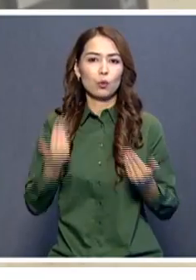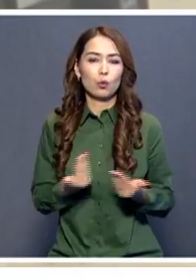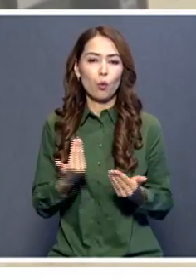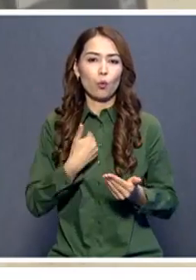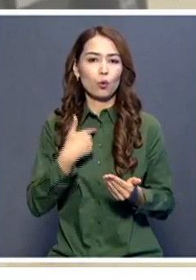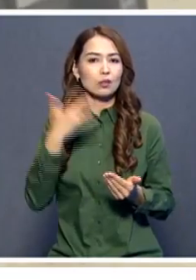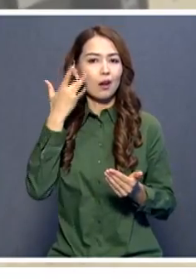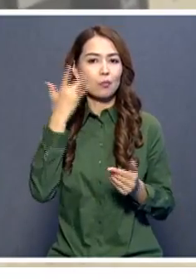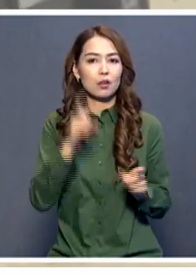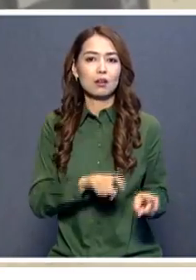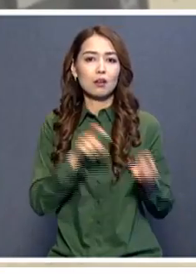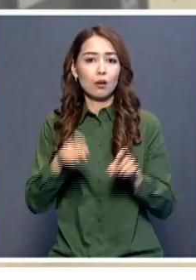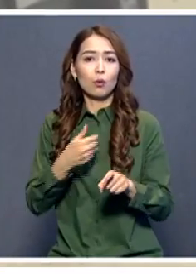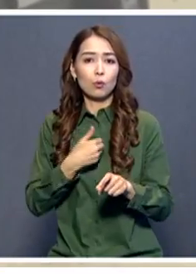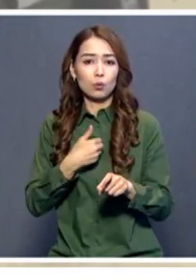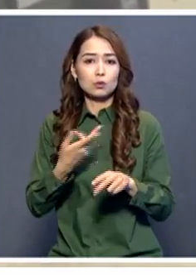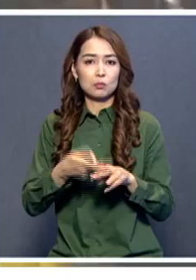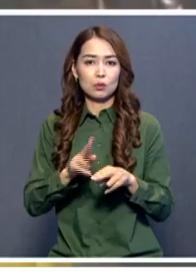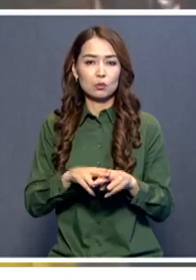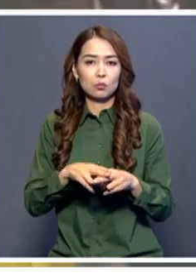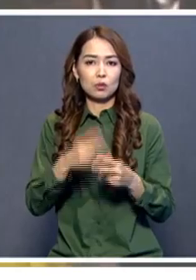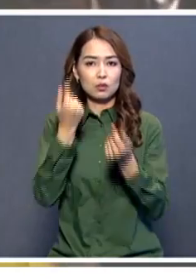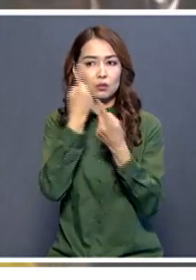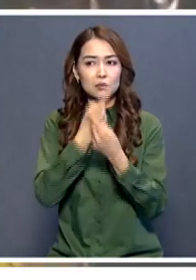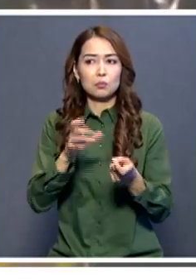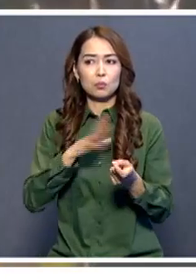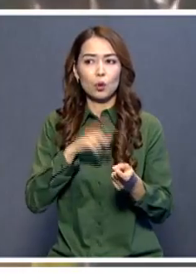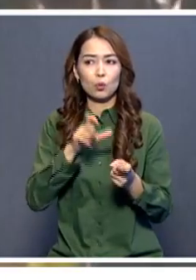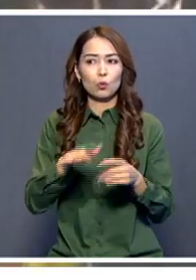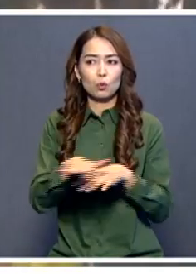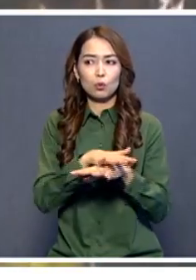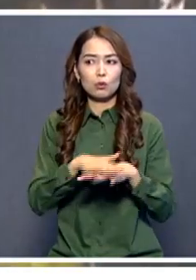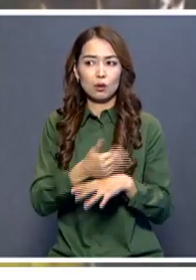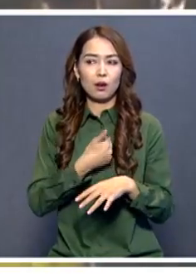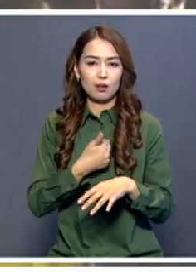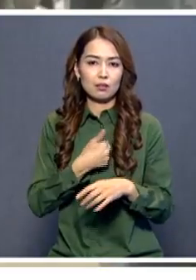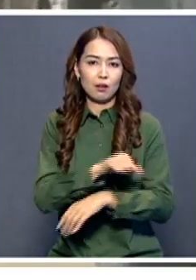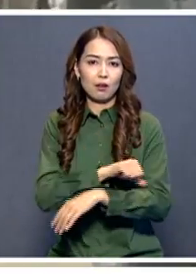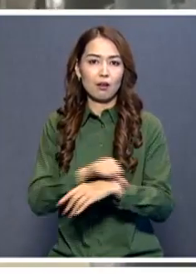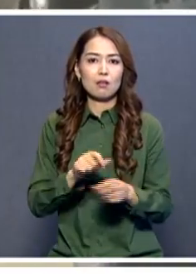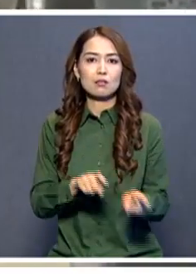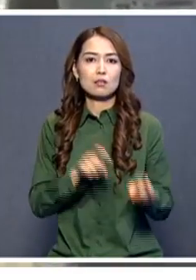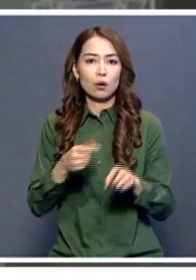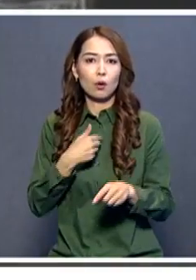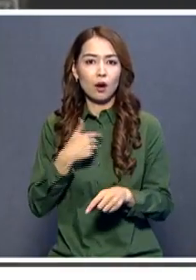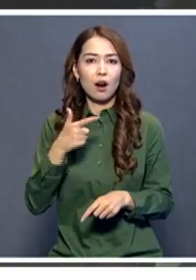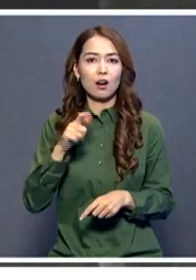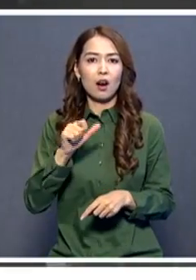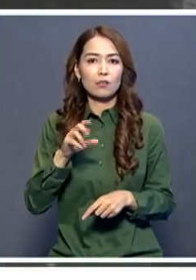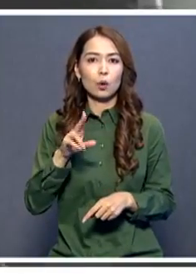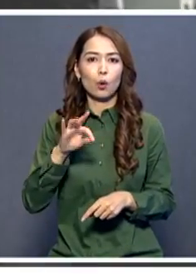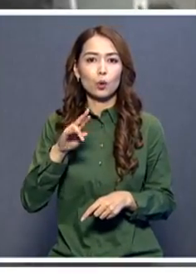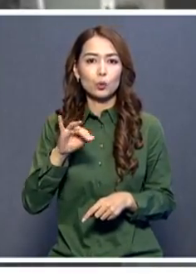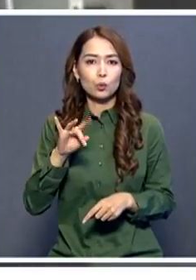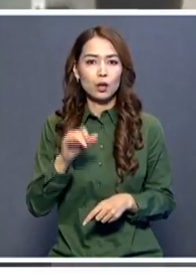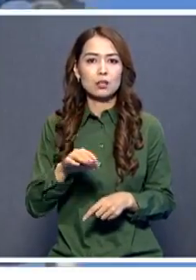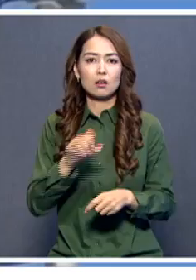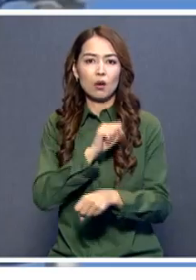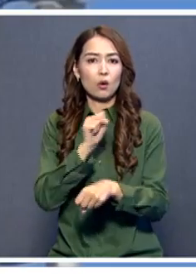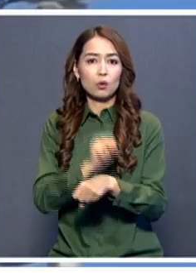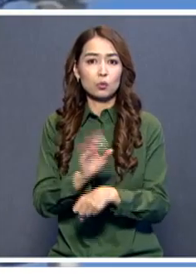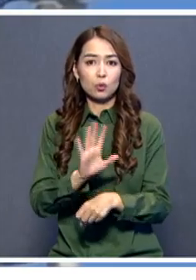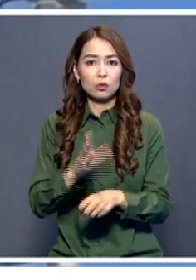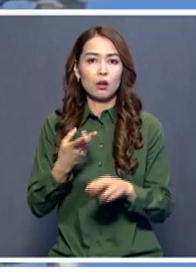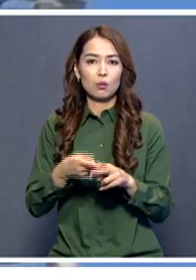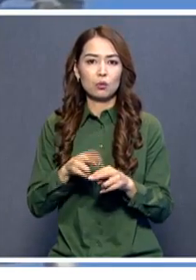шешуге күш салып жатқан мәлімдер. Және де Вашингтон, Сальвадор, Гватемала, Гондурас елдері бұл көшті тоқтатпаса, оларда